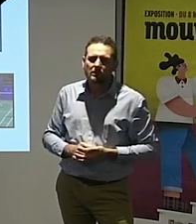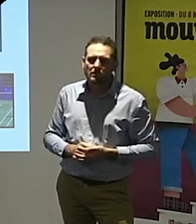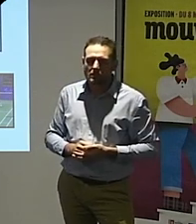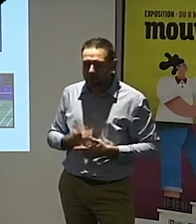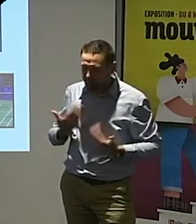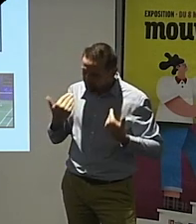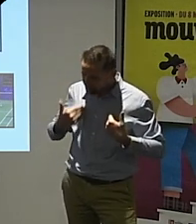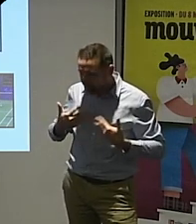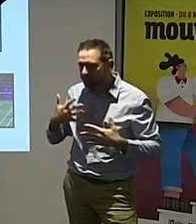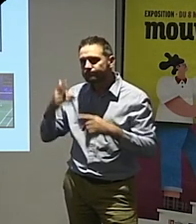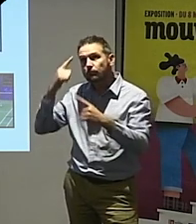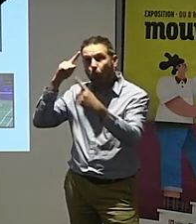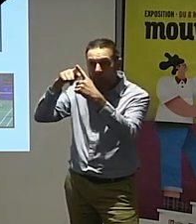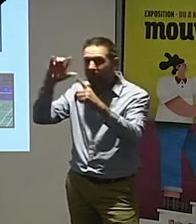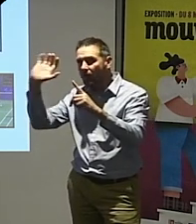Accomplissement.